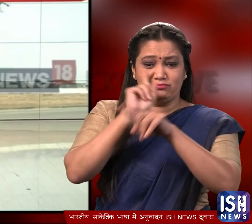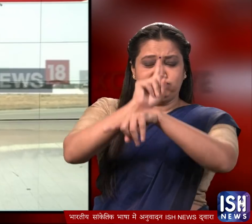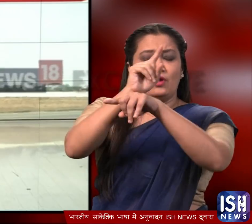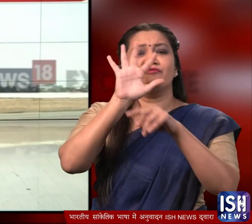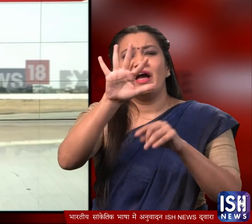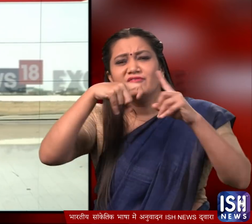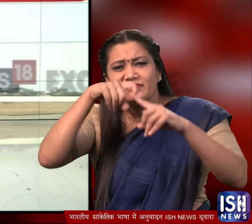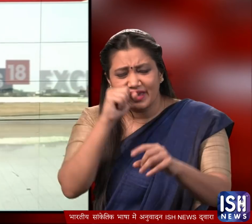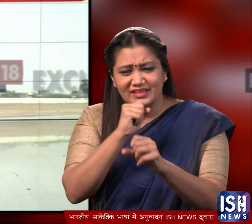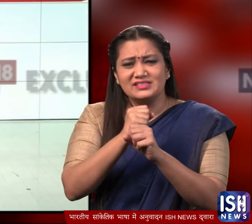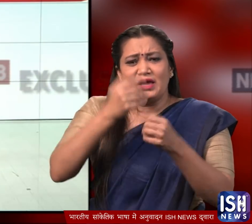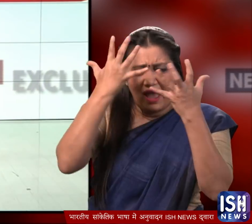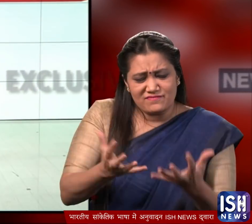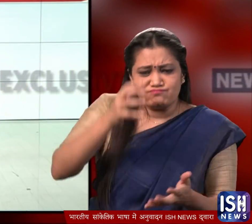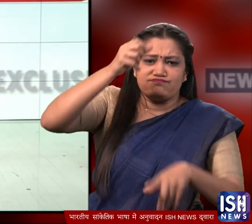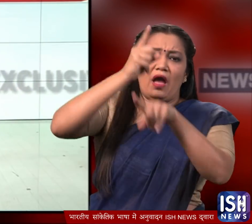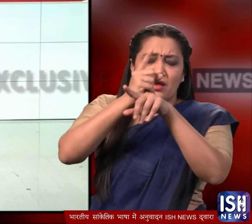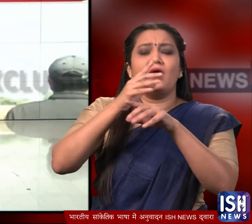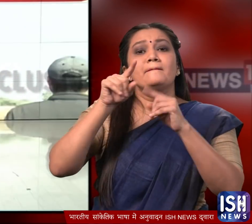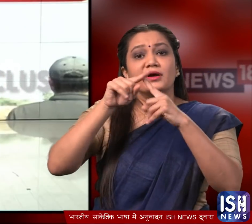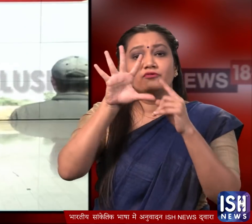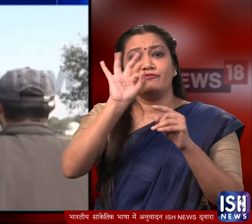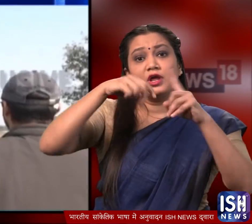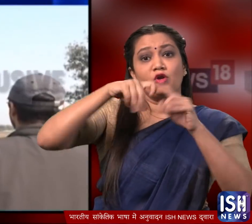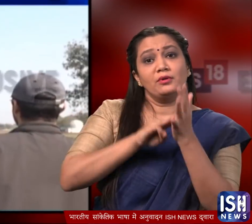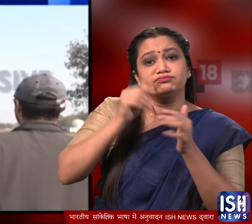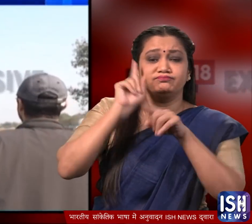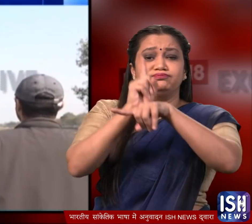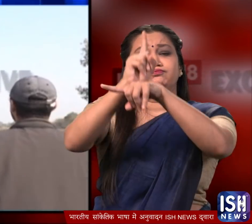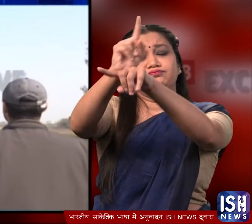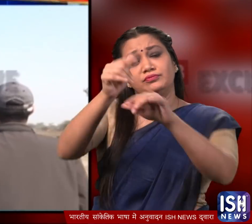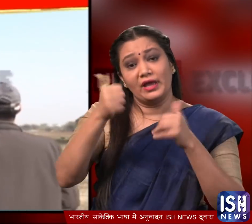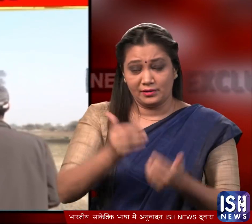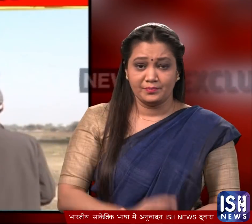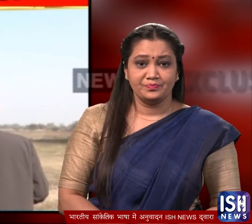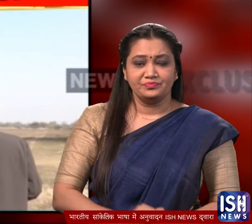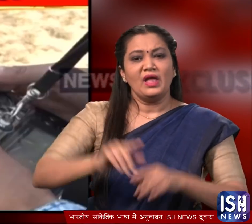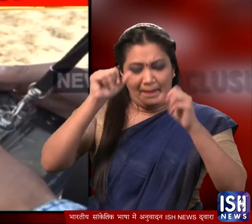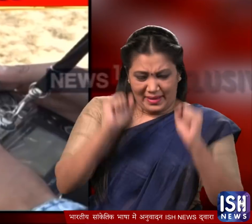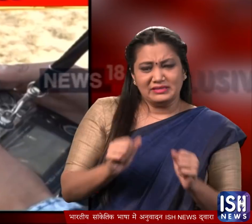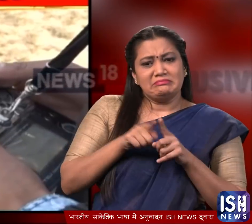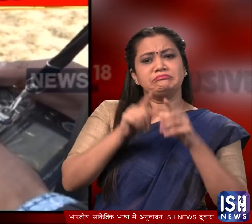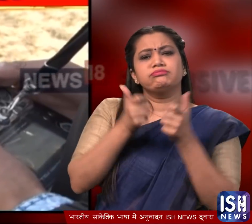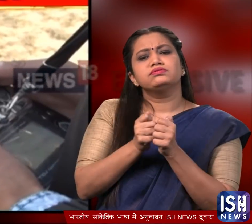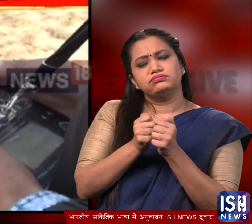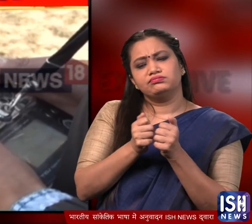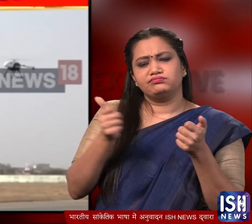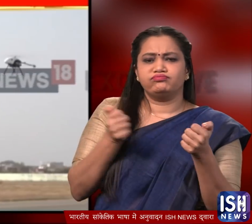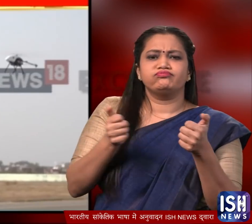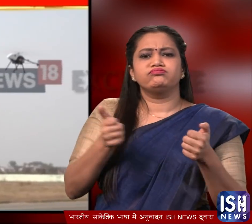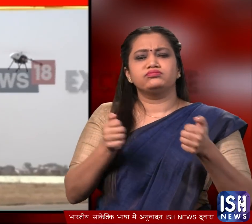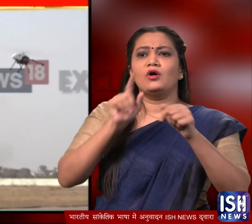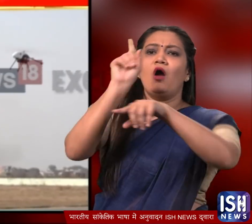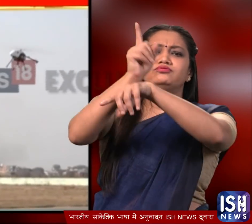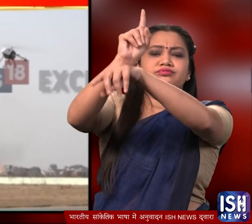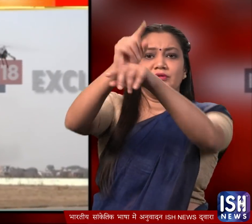साथ 50 किलोमीटर तक उड़ान भी भर सकता है, जिसे जमीन पर बैठा शख्स वहीं से कंट्रोल कर सकता है।